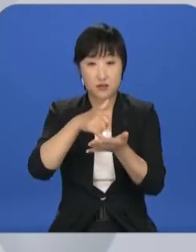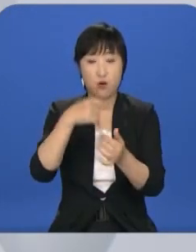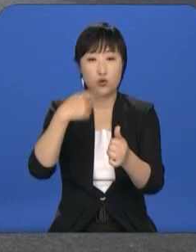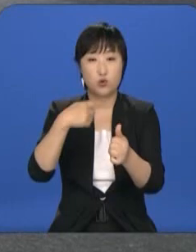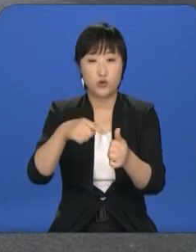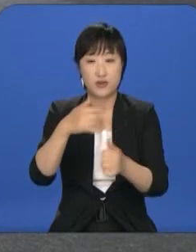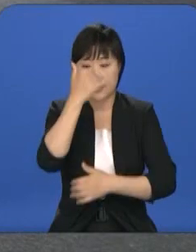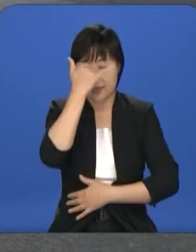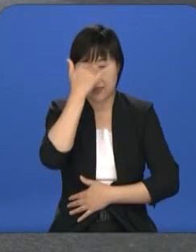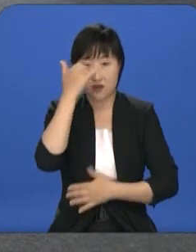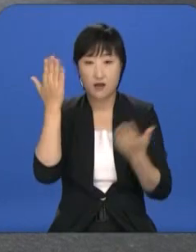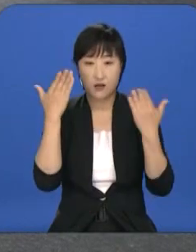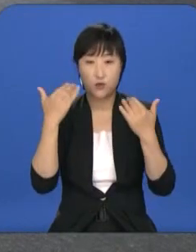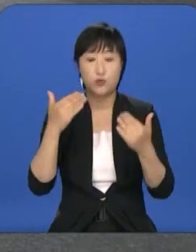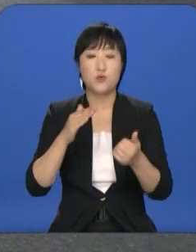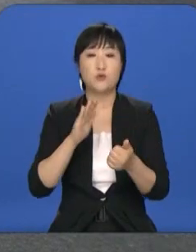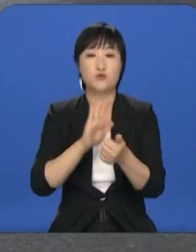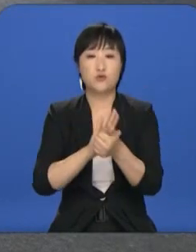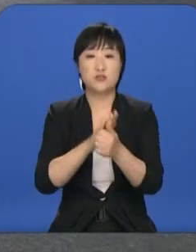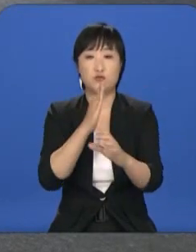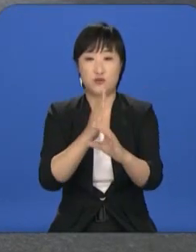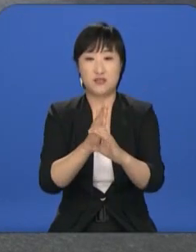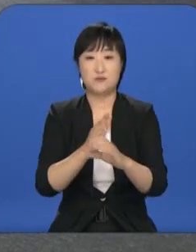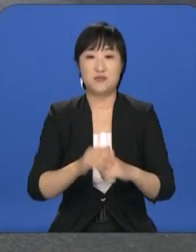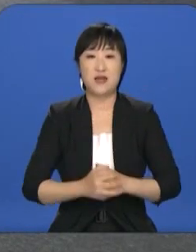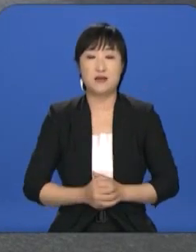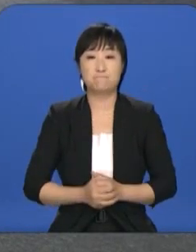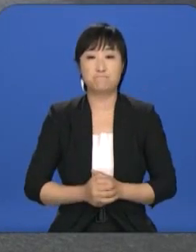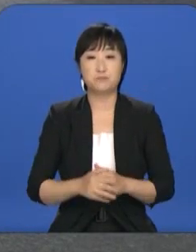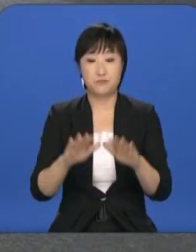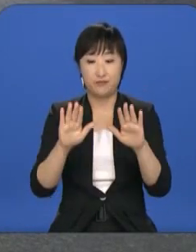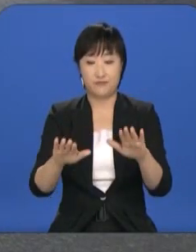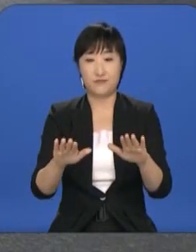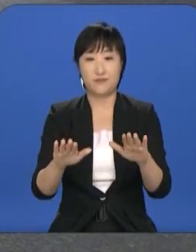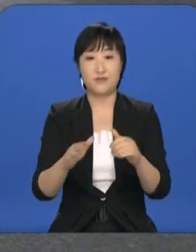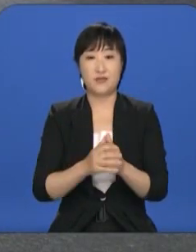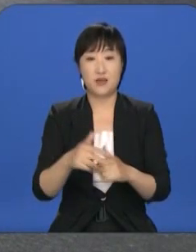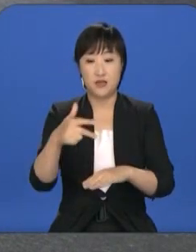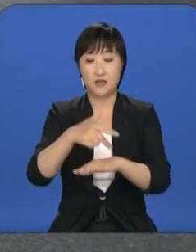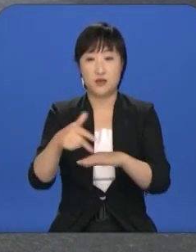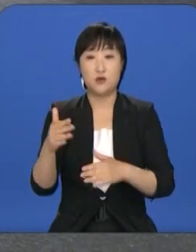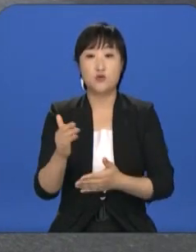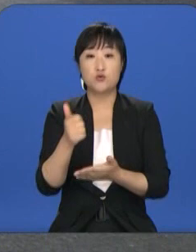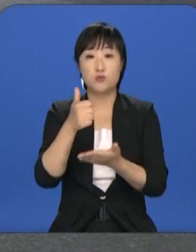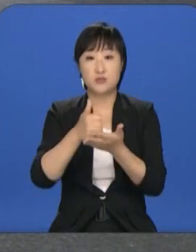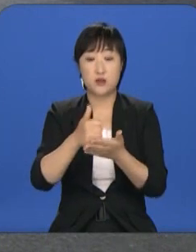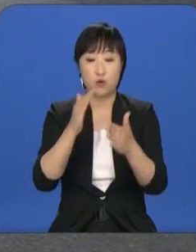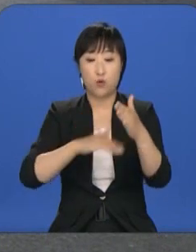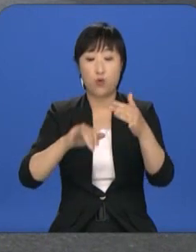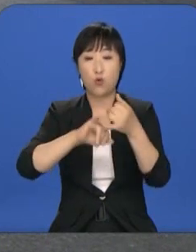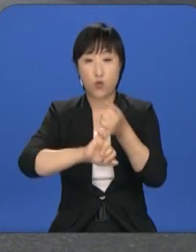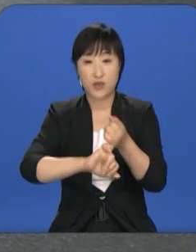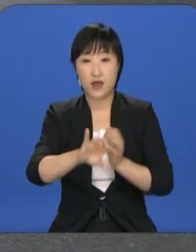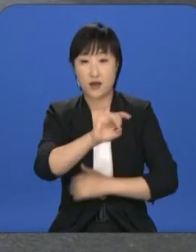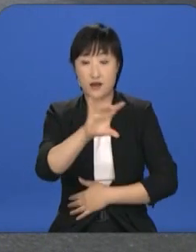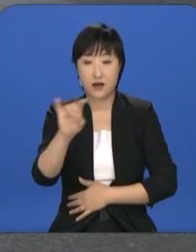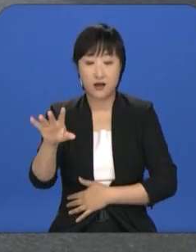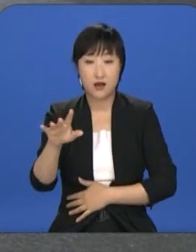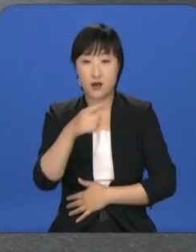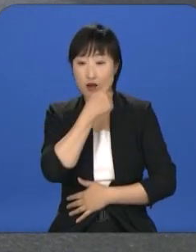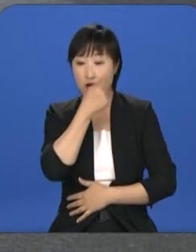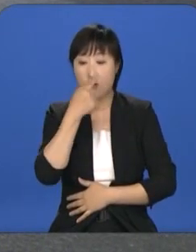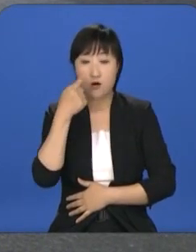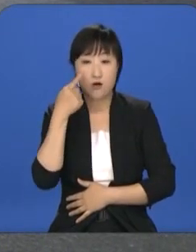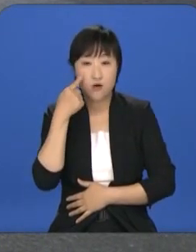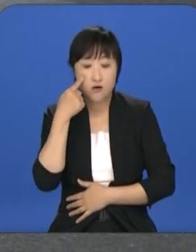위한 예절학교도 추진 계획에 있습니다. 네, 이번에는 진도군수 후보자로서 내세운 공약을 각